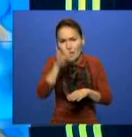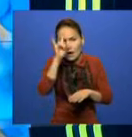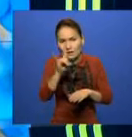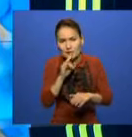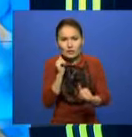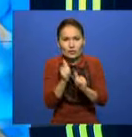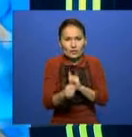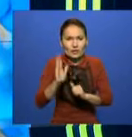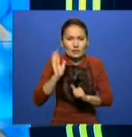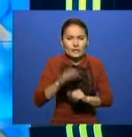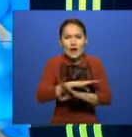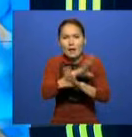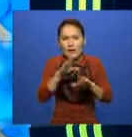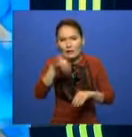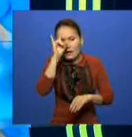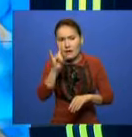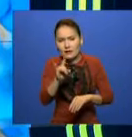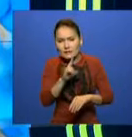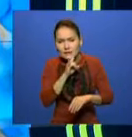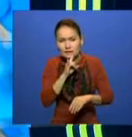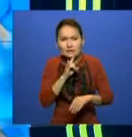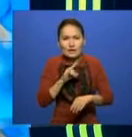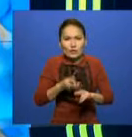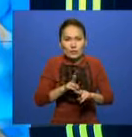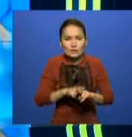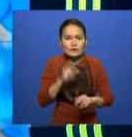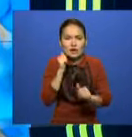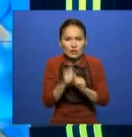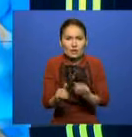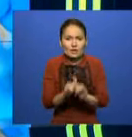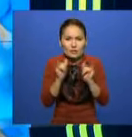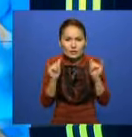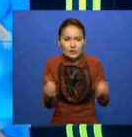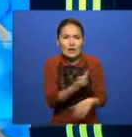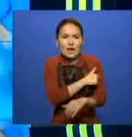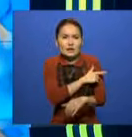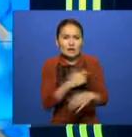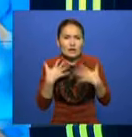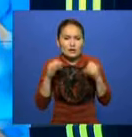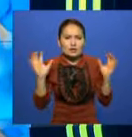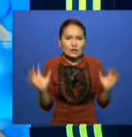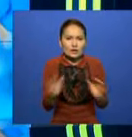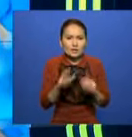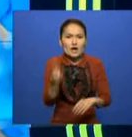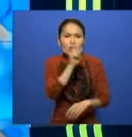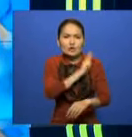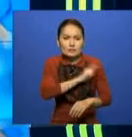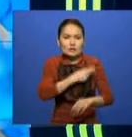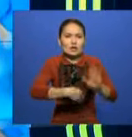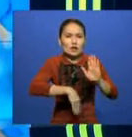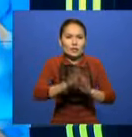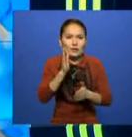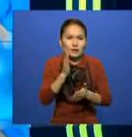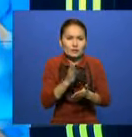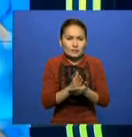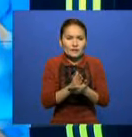қарқыны қарыштаған елдің барлық салада үздік болуы шарт. Сол себепті еліміздегі денсаулық сақтау саласындағы атқарылған жұмыстарда ауыз толтырып